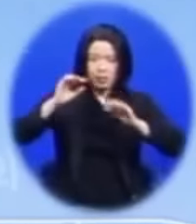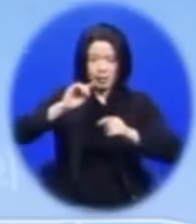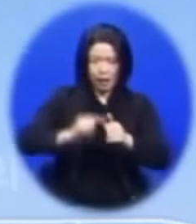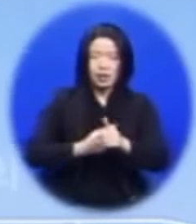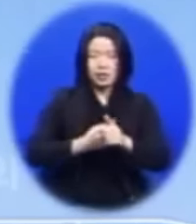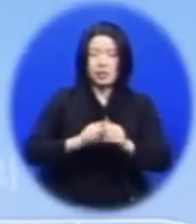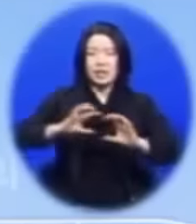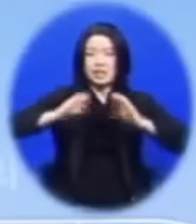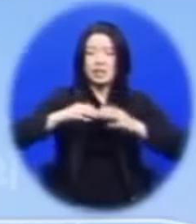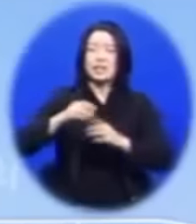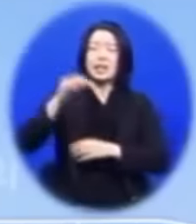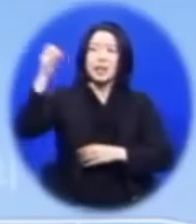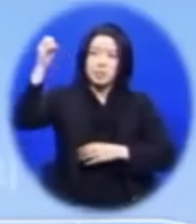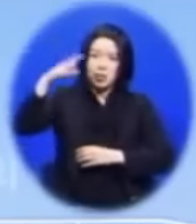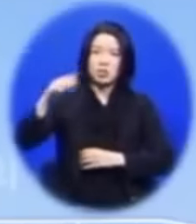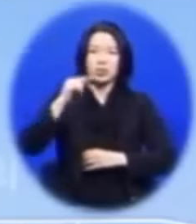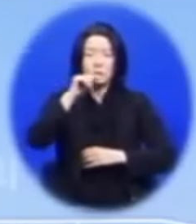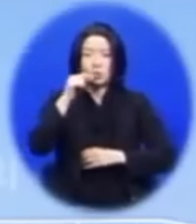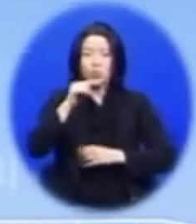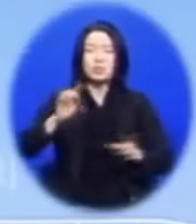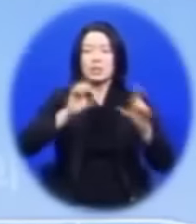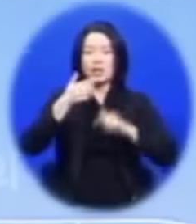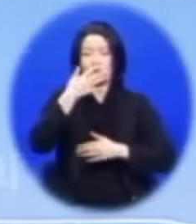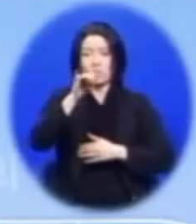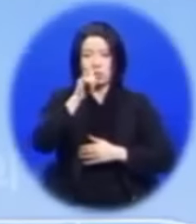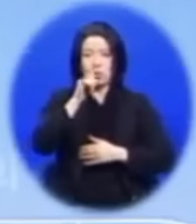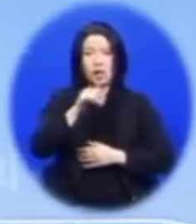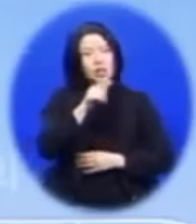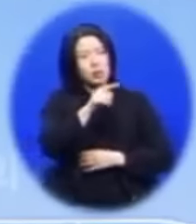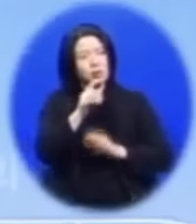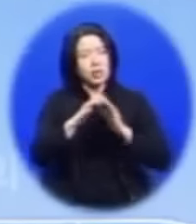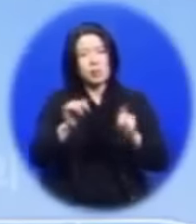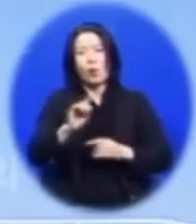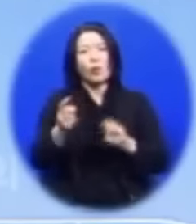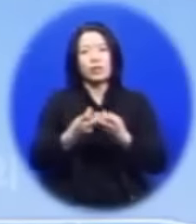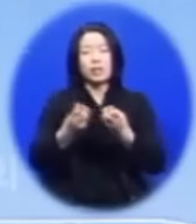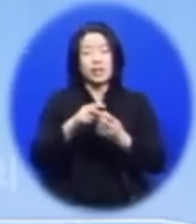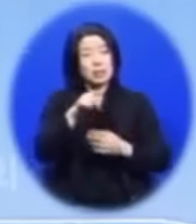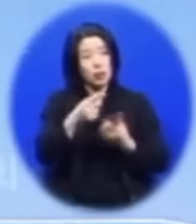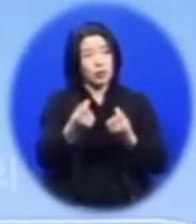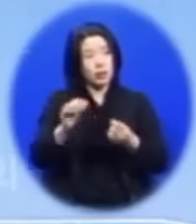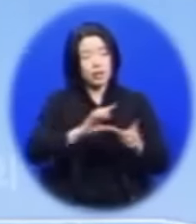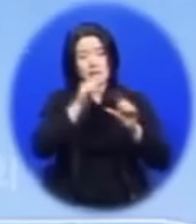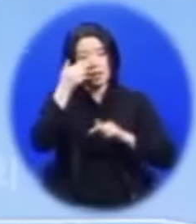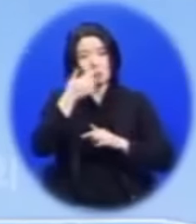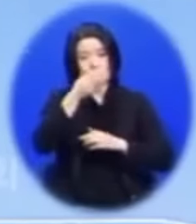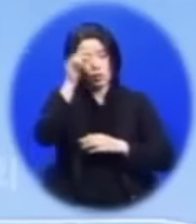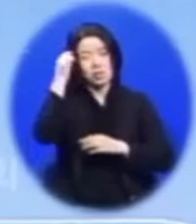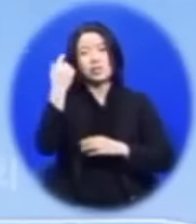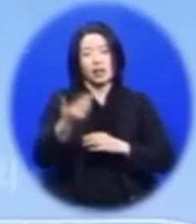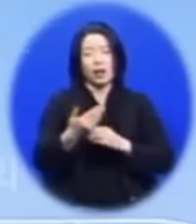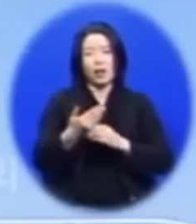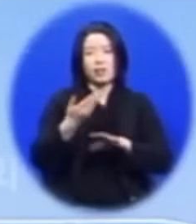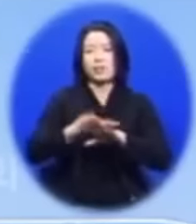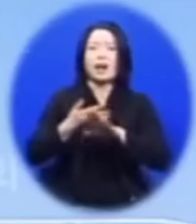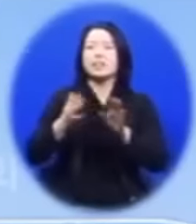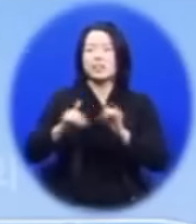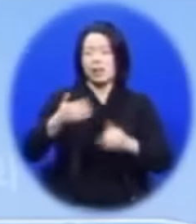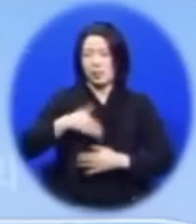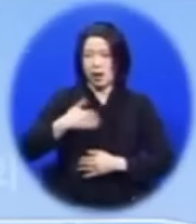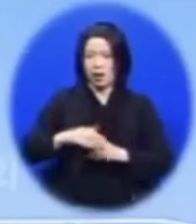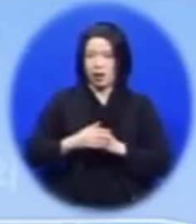살고 세상 사람들이 알지요 저 사람은 도대체 어떻게 저렇게 사나 그런데